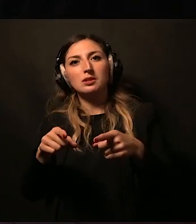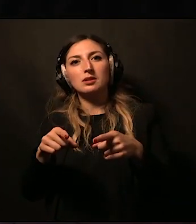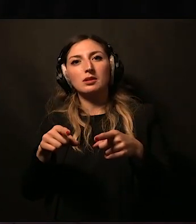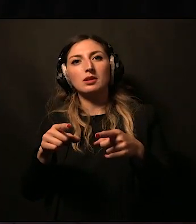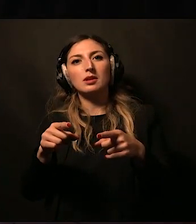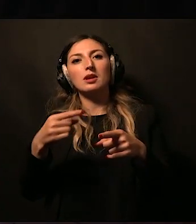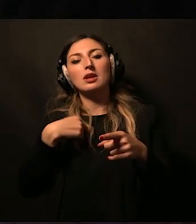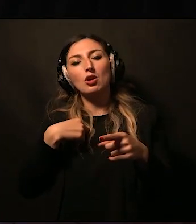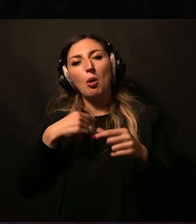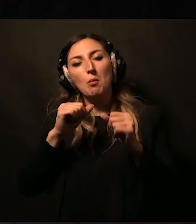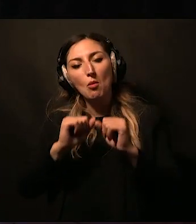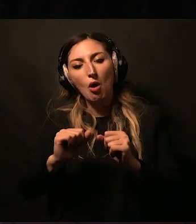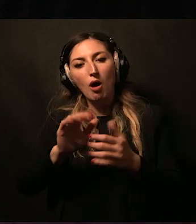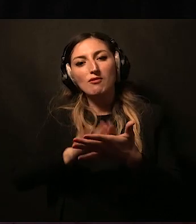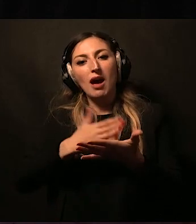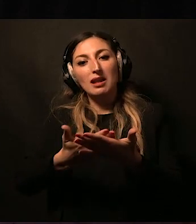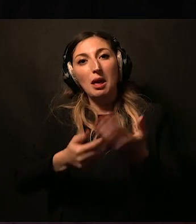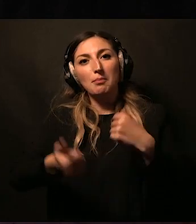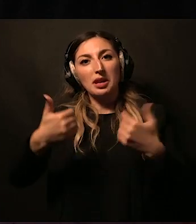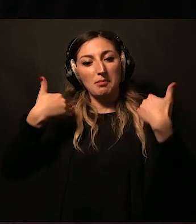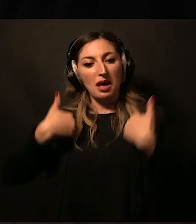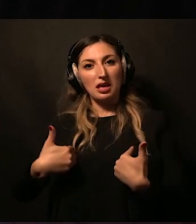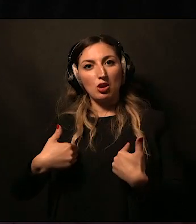prima del mio corpo